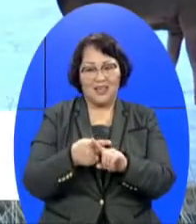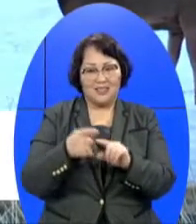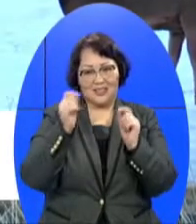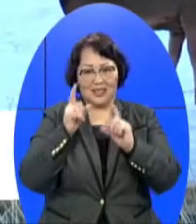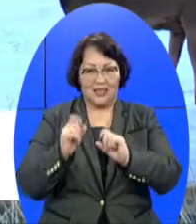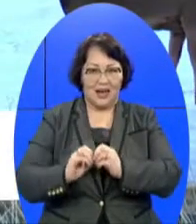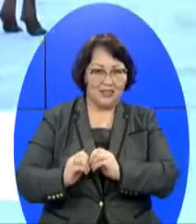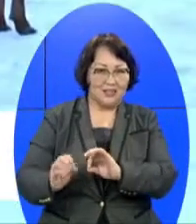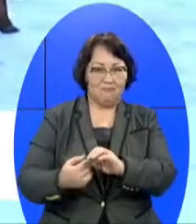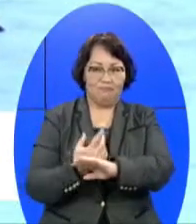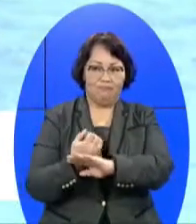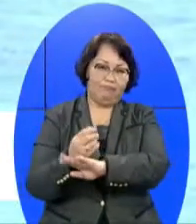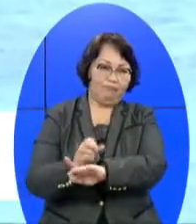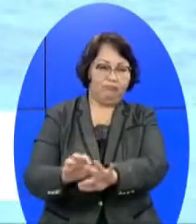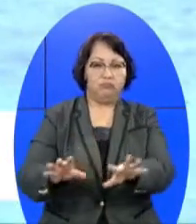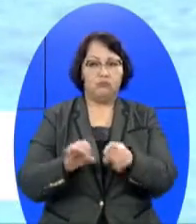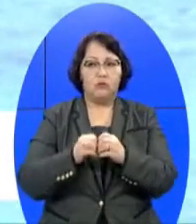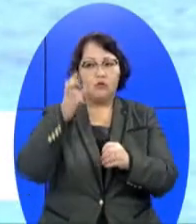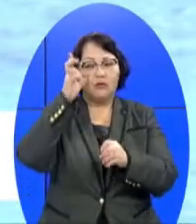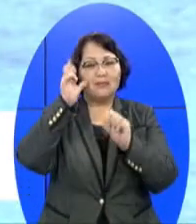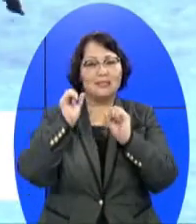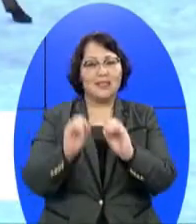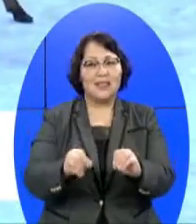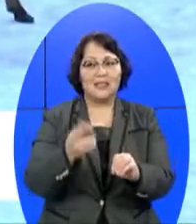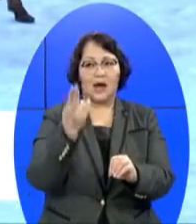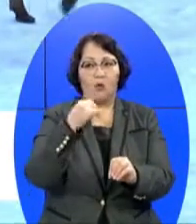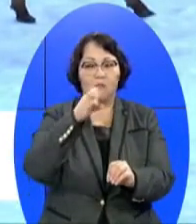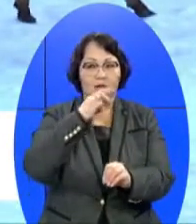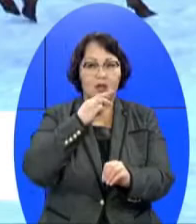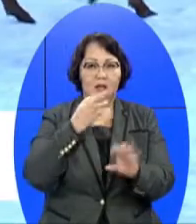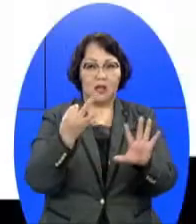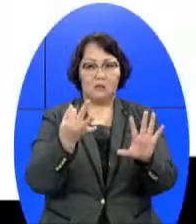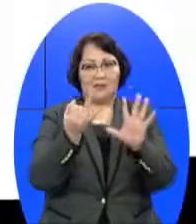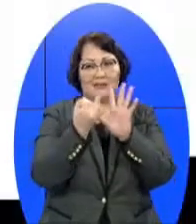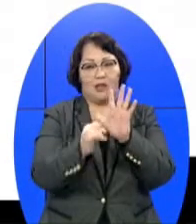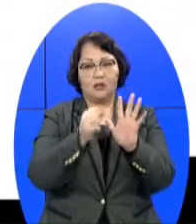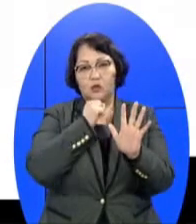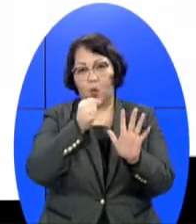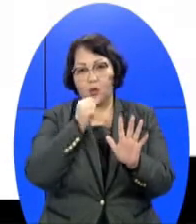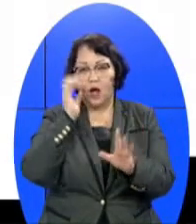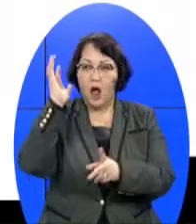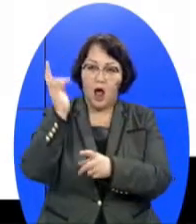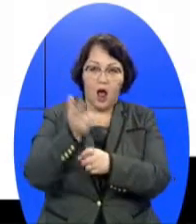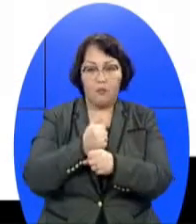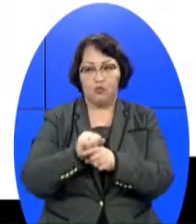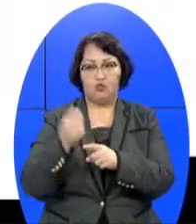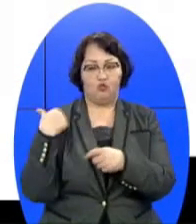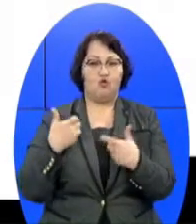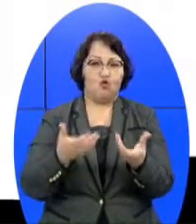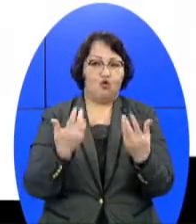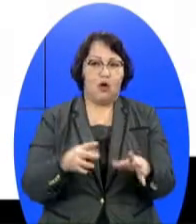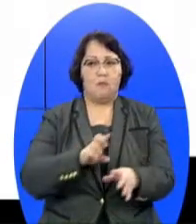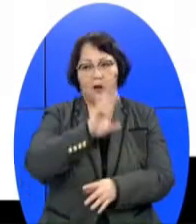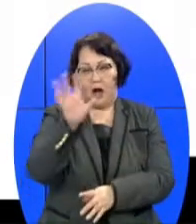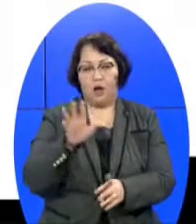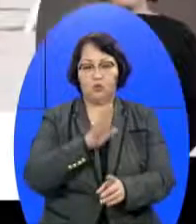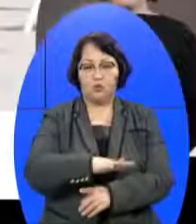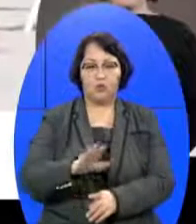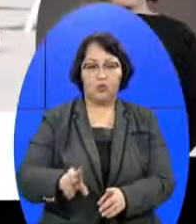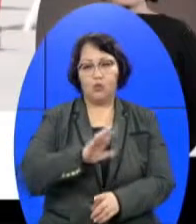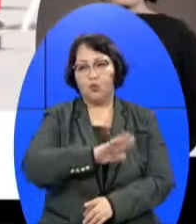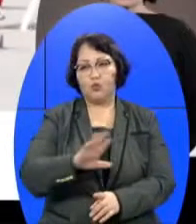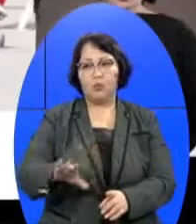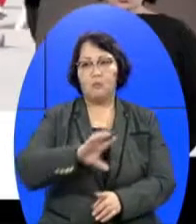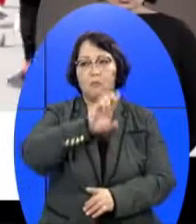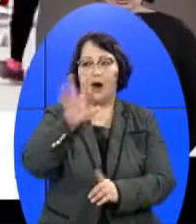экологийн боловсрол олгох чиглэлээр цагийн үр төлбөрт 870 орчим сурвалжлаг оржээ. Байгаль хүүхэд хүүхдийн экологийн боловсрол зориулсан танин